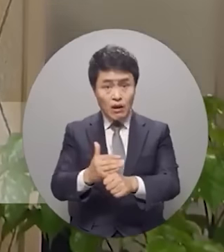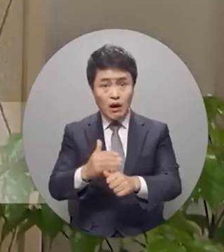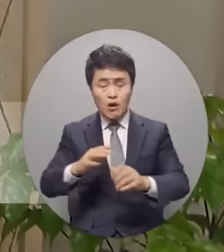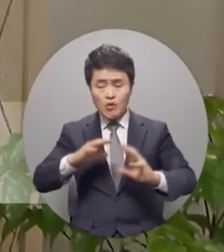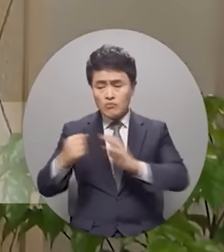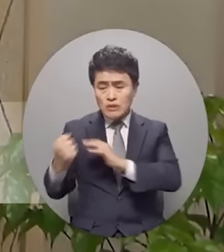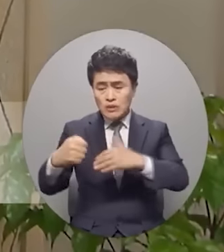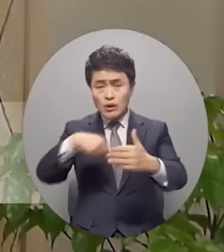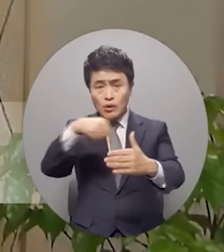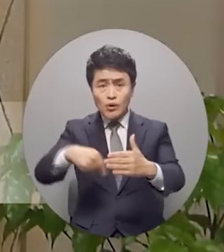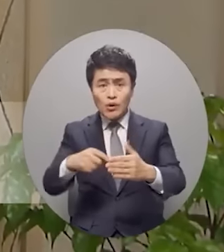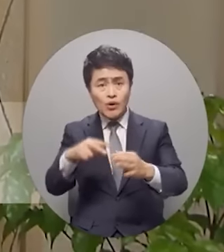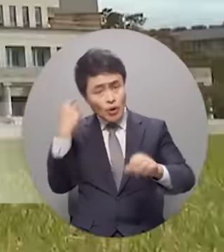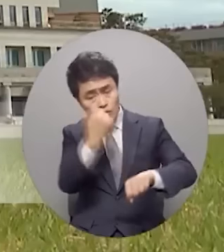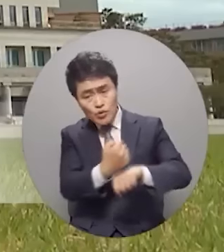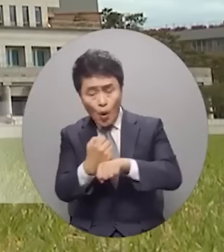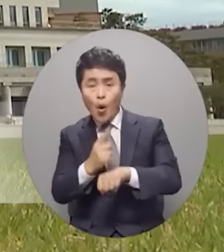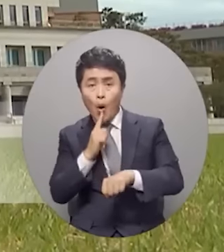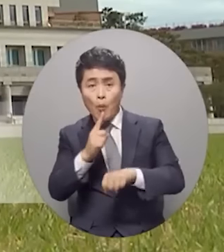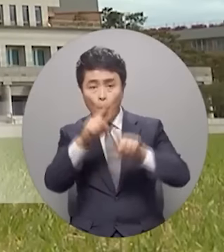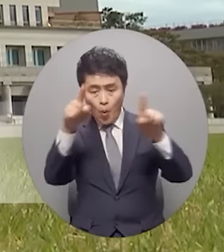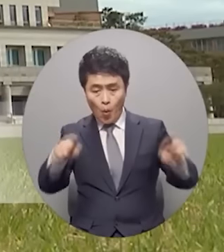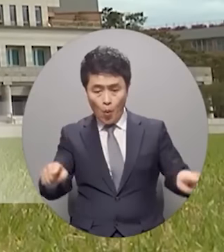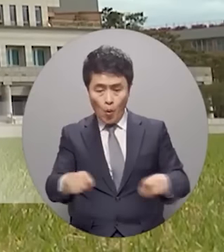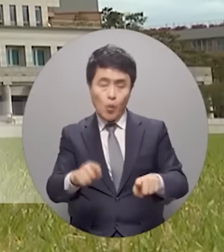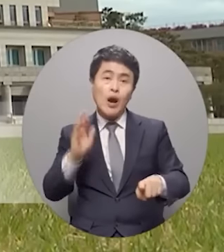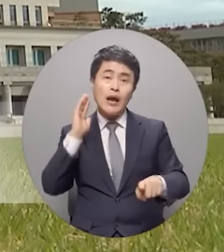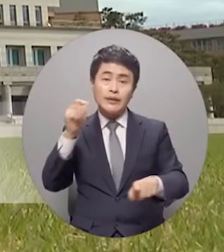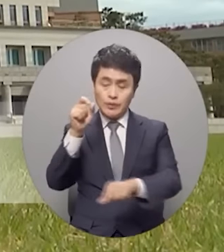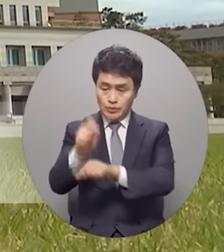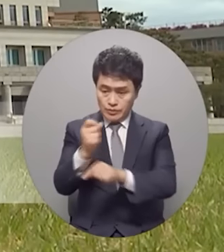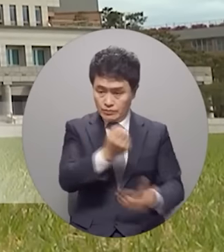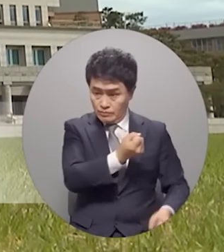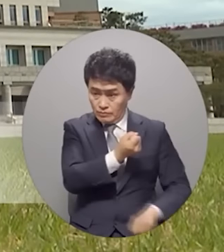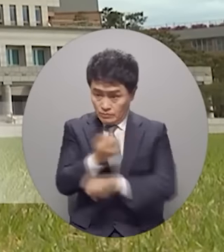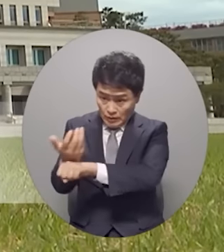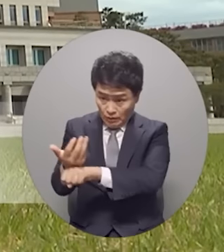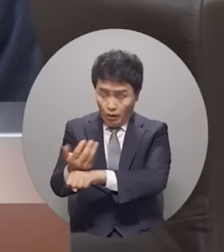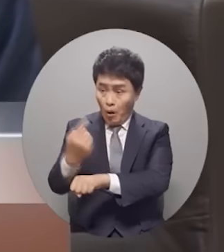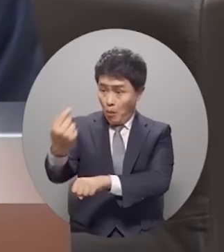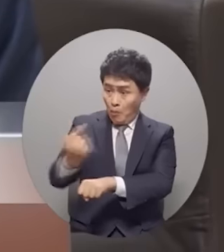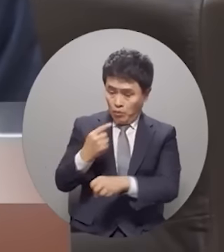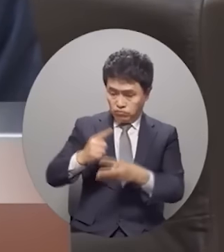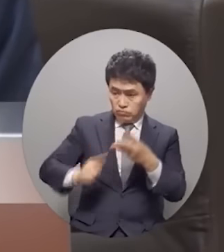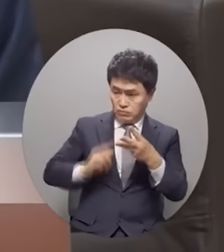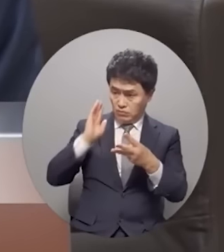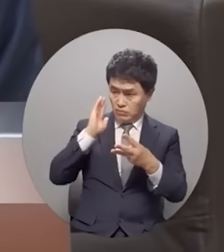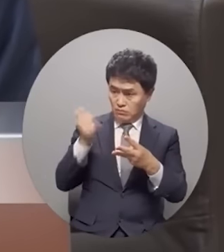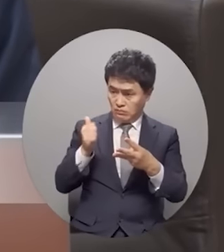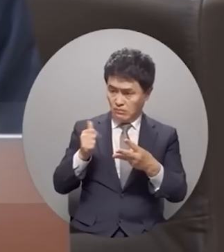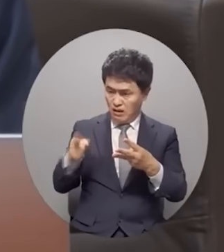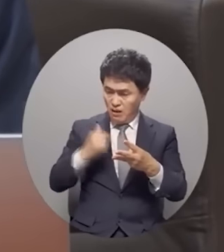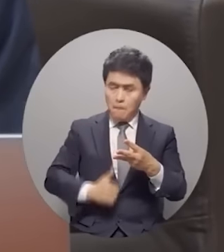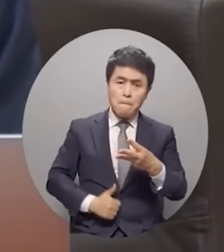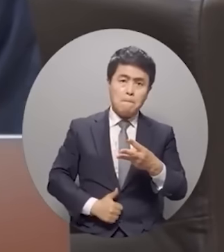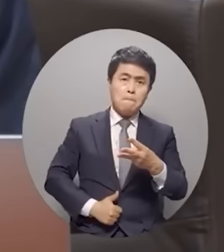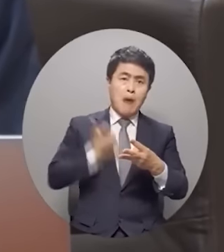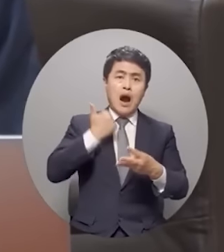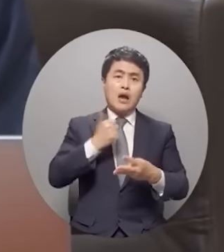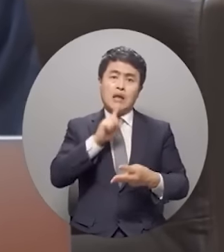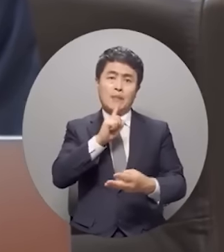국민의 힘 여의도 연구원 보고서가 대통령실에 전달됐지만 보고를 받은 윤 대통령이 이른바 경로를